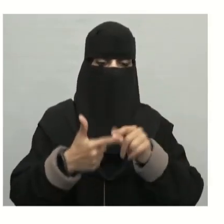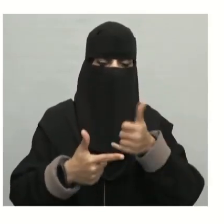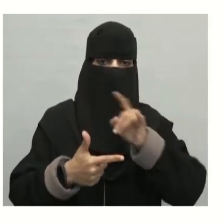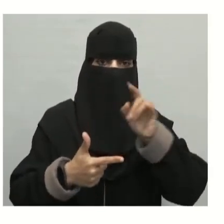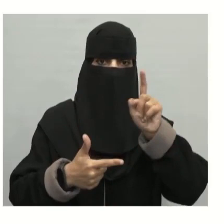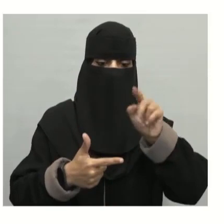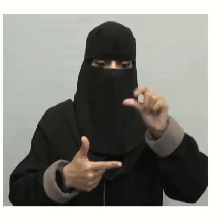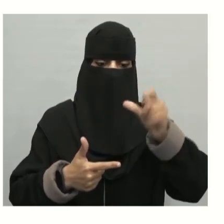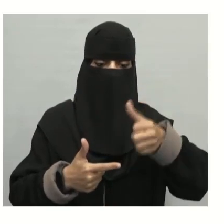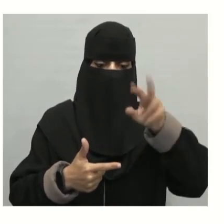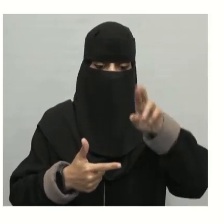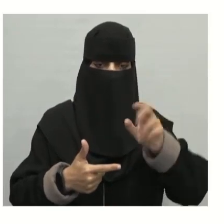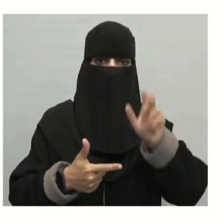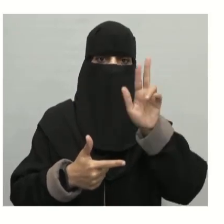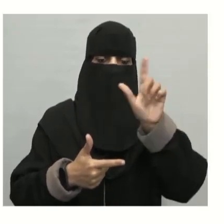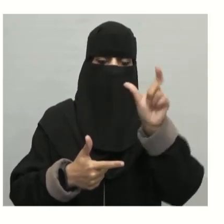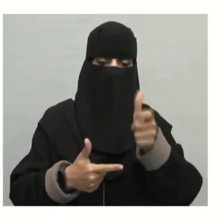النايس الشيست